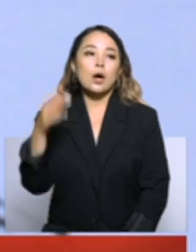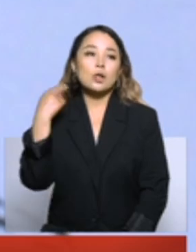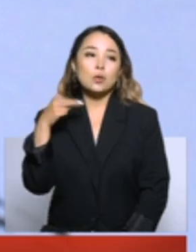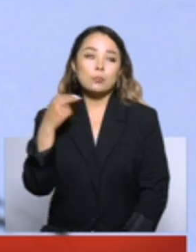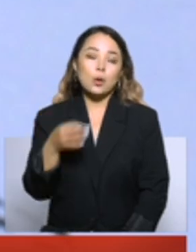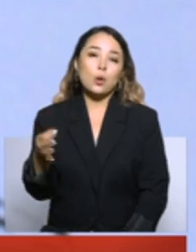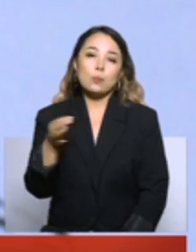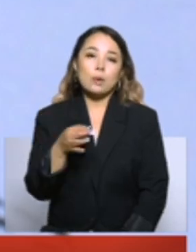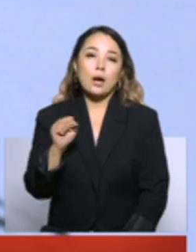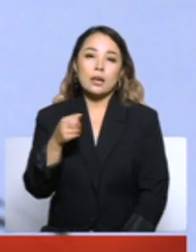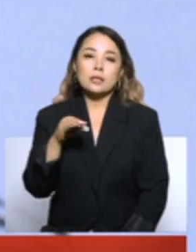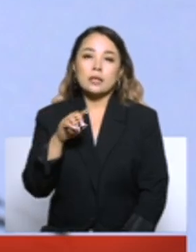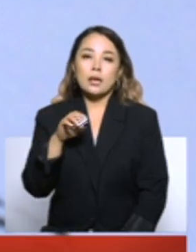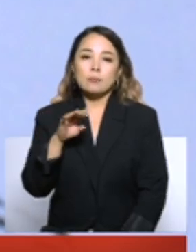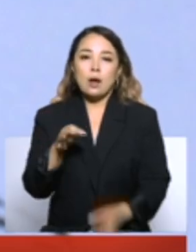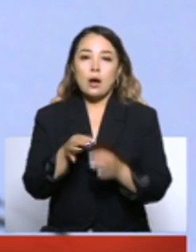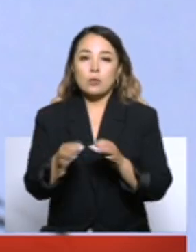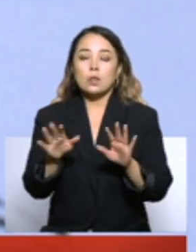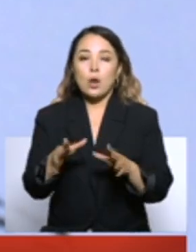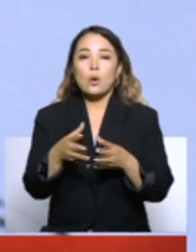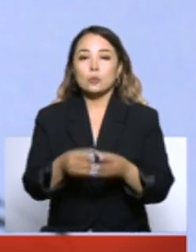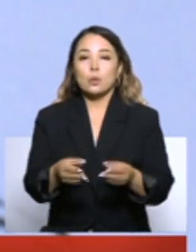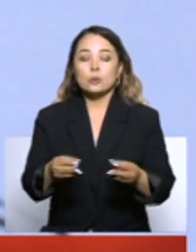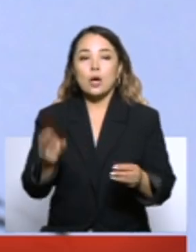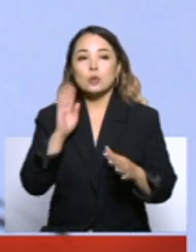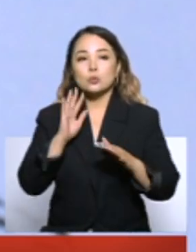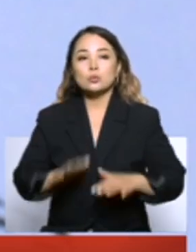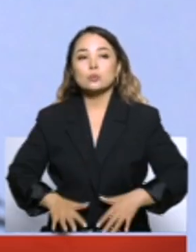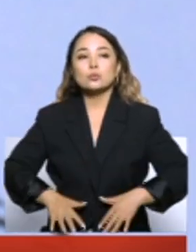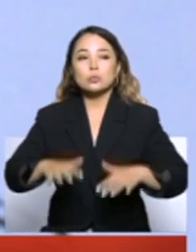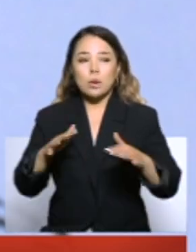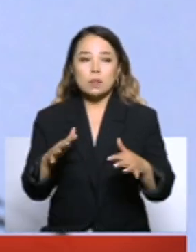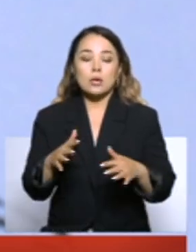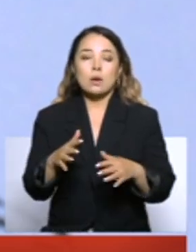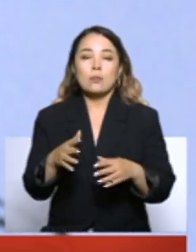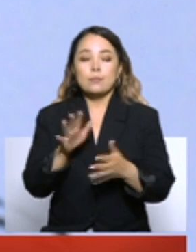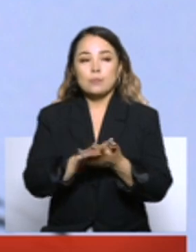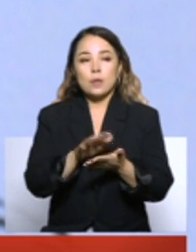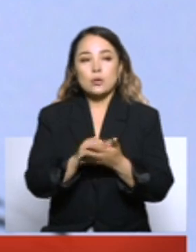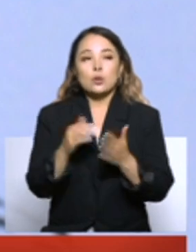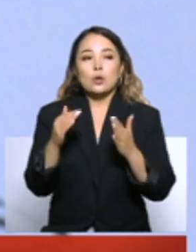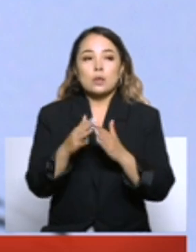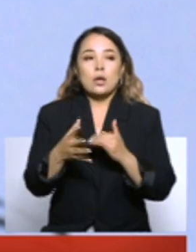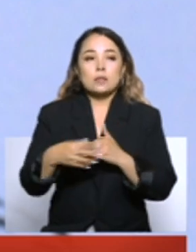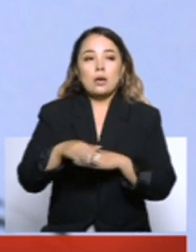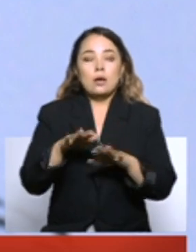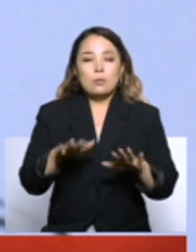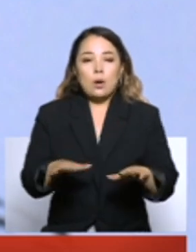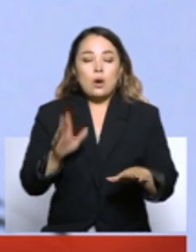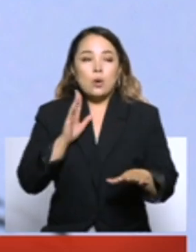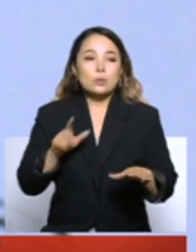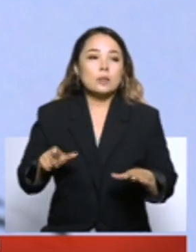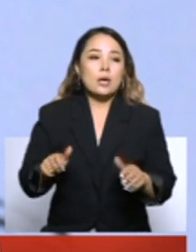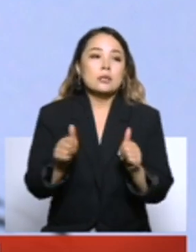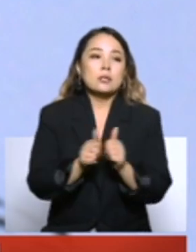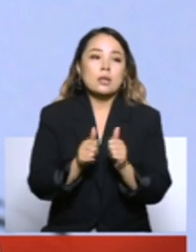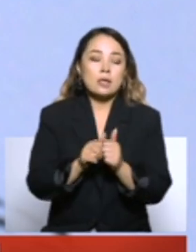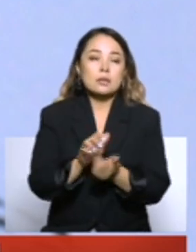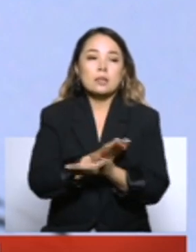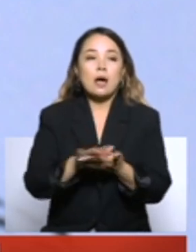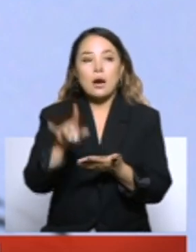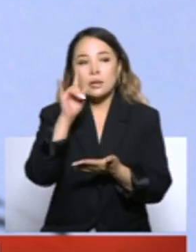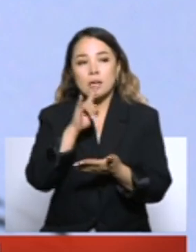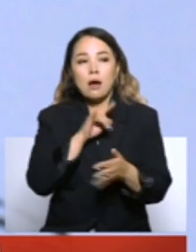Ақтөбе облысының Әйтеке би ауданында көктемгі су тасқыны кезінде бүлінген үйлердің аумақтары мен өзен жағалауы таза